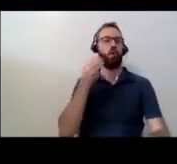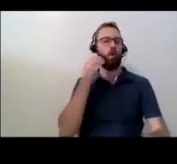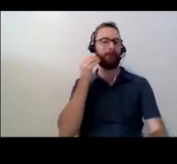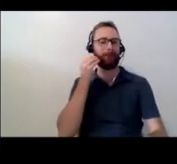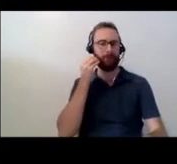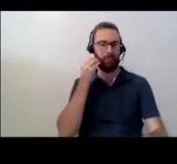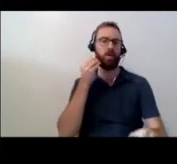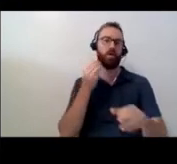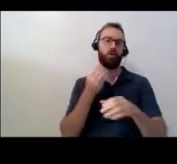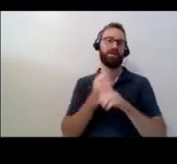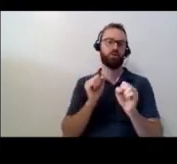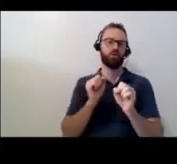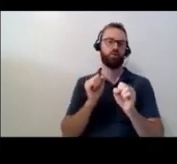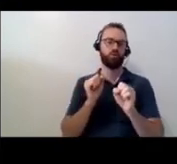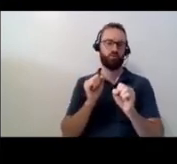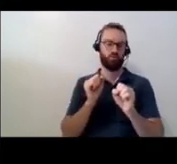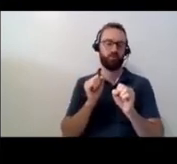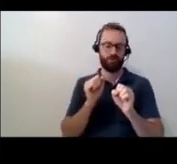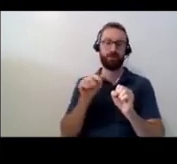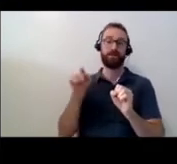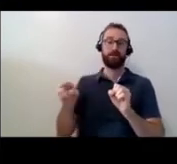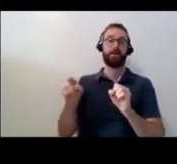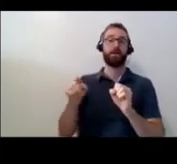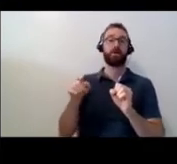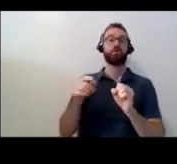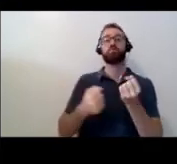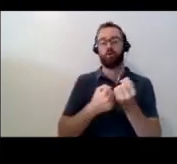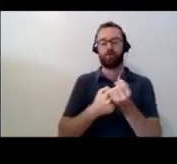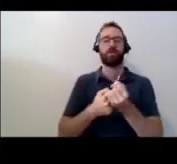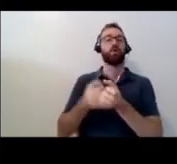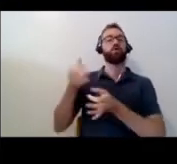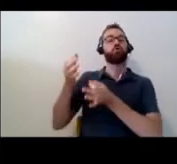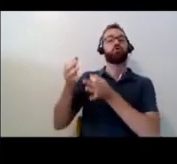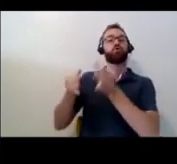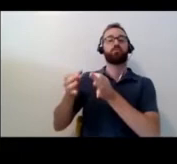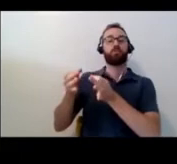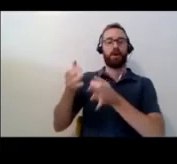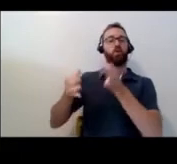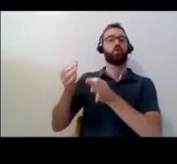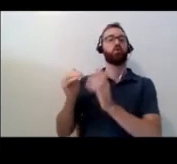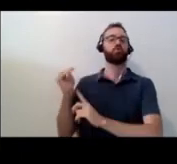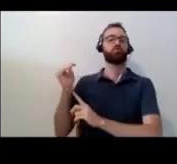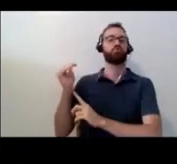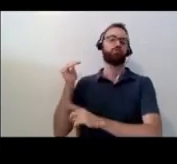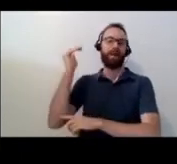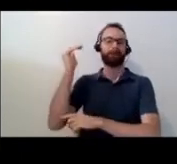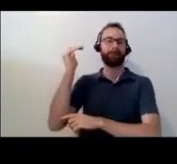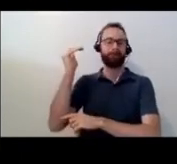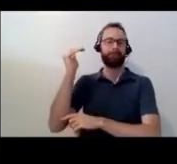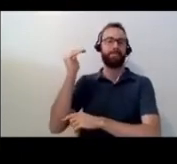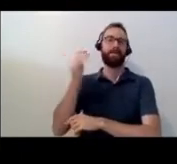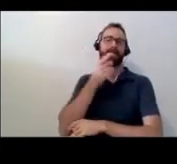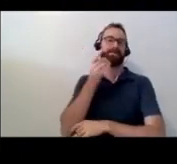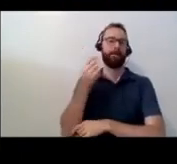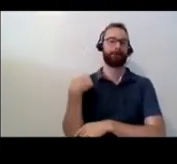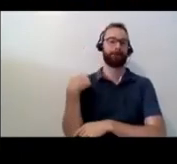de la Cour d'appel du Québec qui a été rendu en décembre dernier. Et donc, dans ce dossier-là,